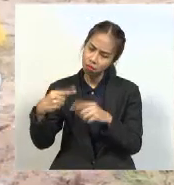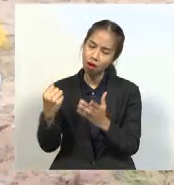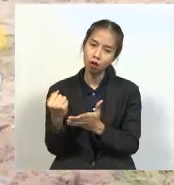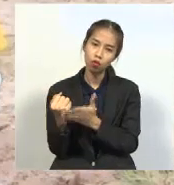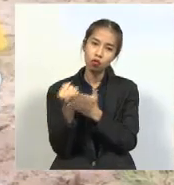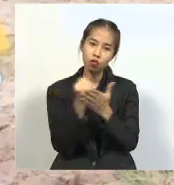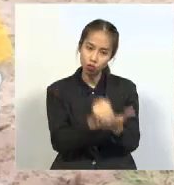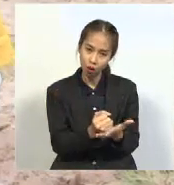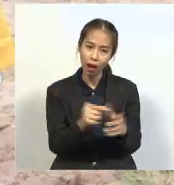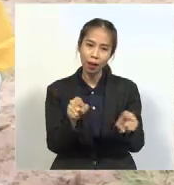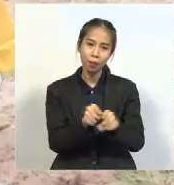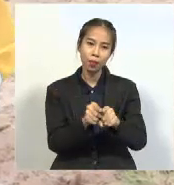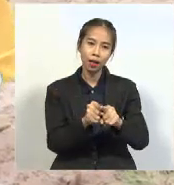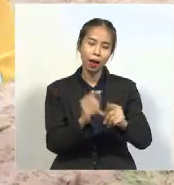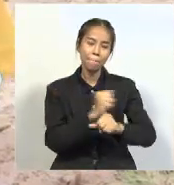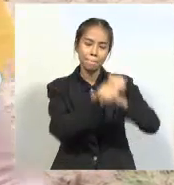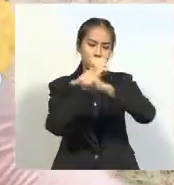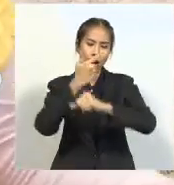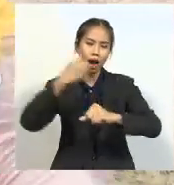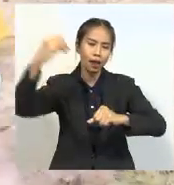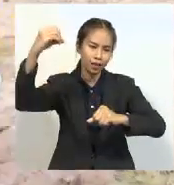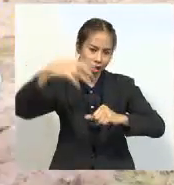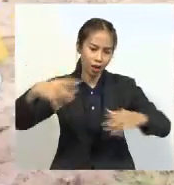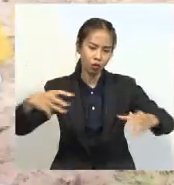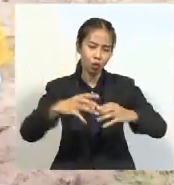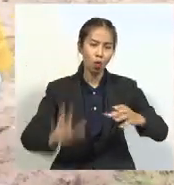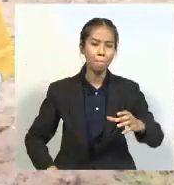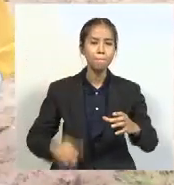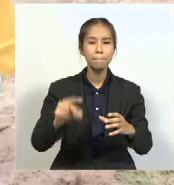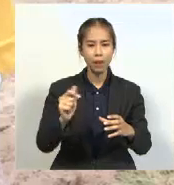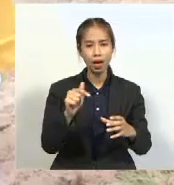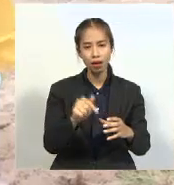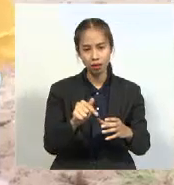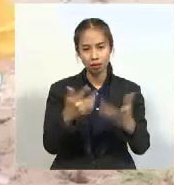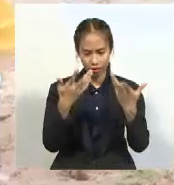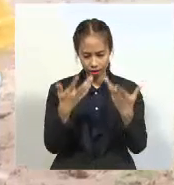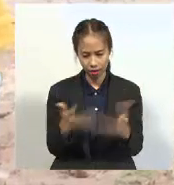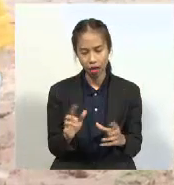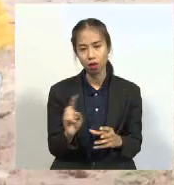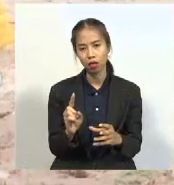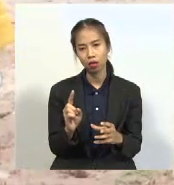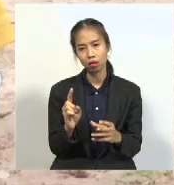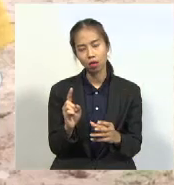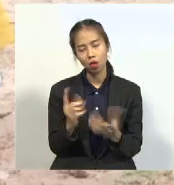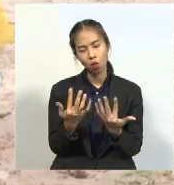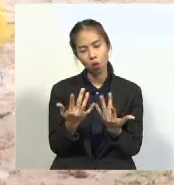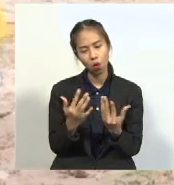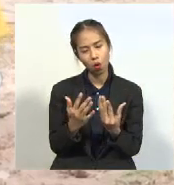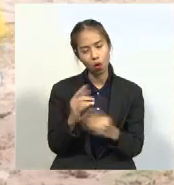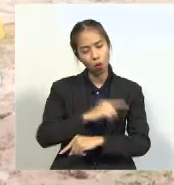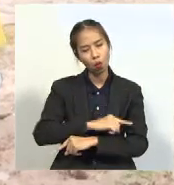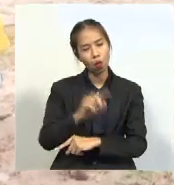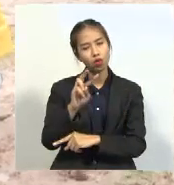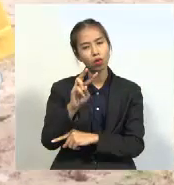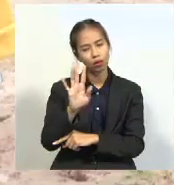ที่พักชั่วคราวกันแดดให้กับกลุ่มหมาที่อยู่ที่นี่แล้วก็ผ่านไป2วันแม่ก็